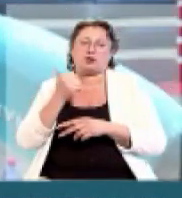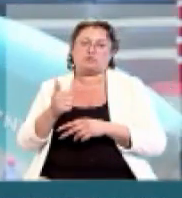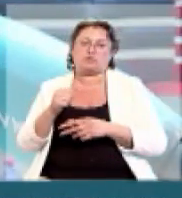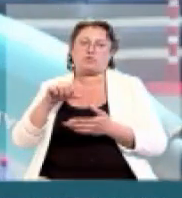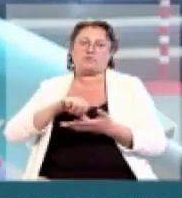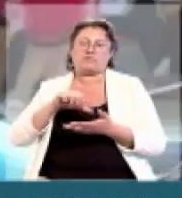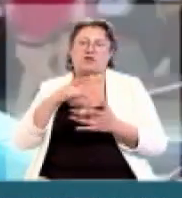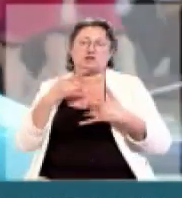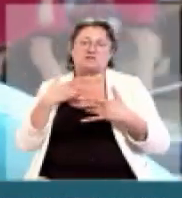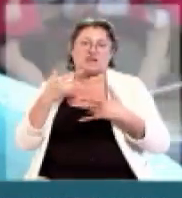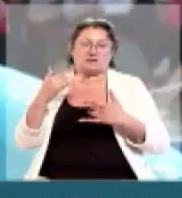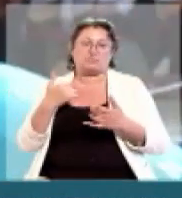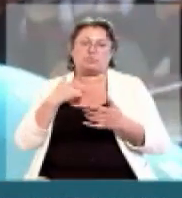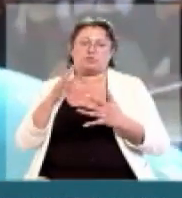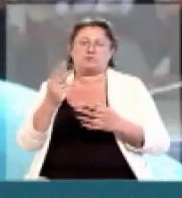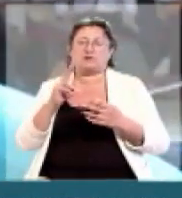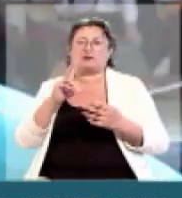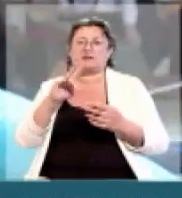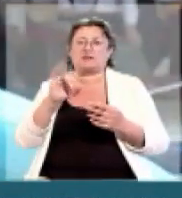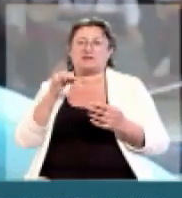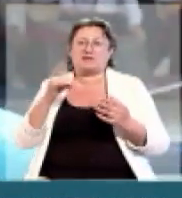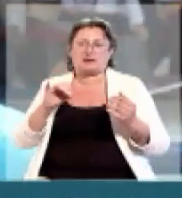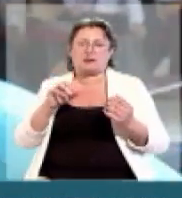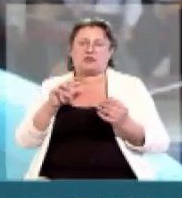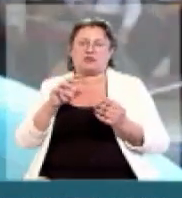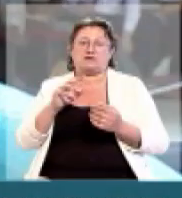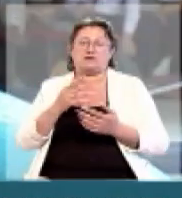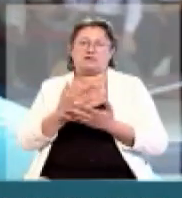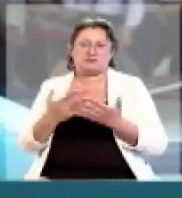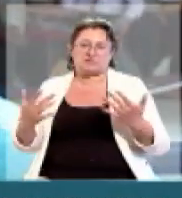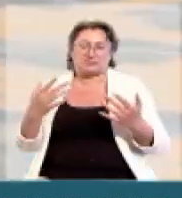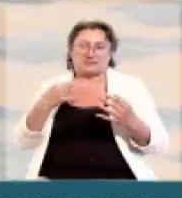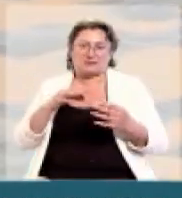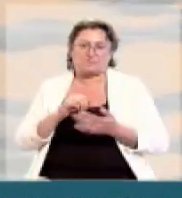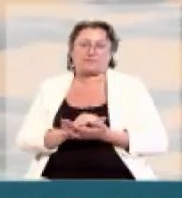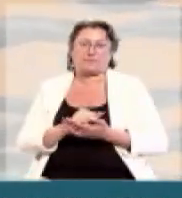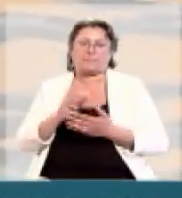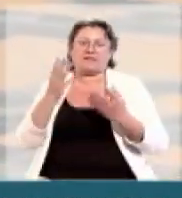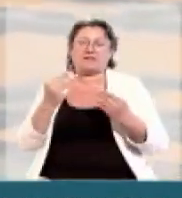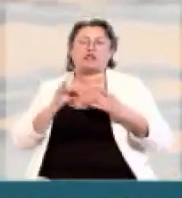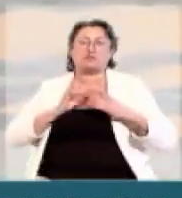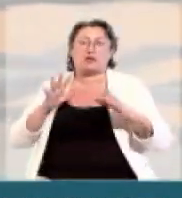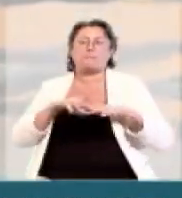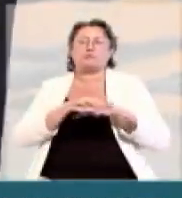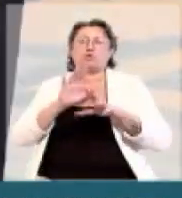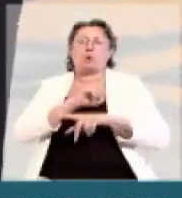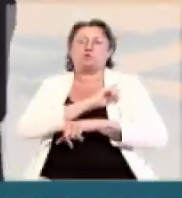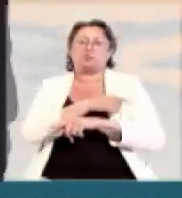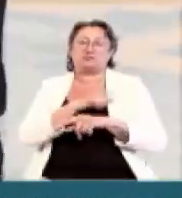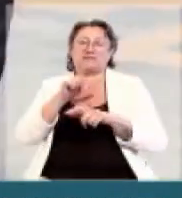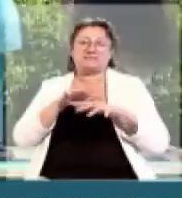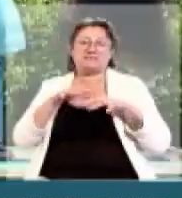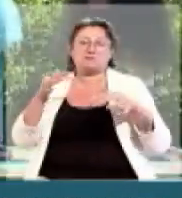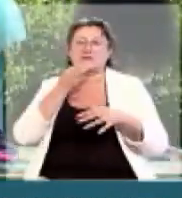готовились к этому концерту. Мы будем играть Ки, Ергесулкан, Адай и Алтынья. В день торжества масштаб только усилился.